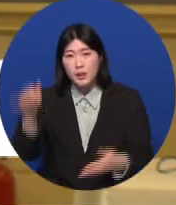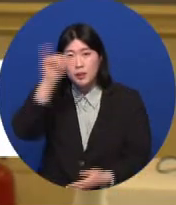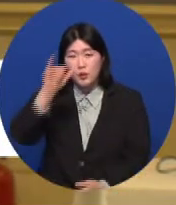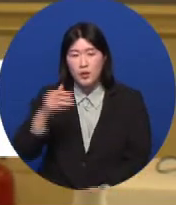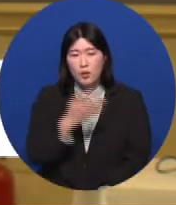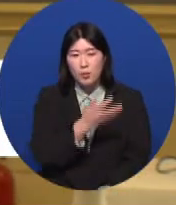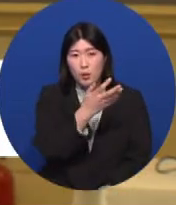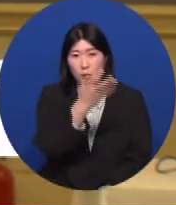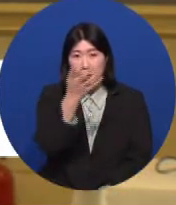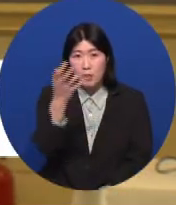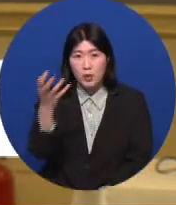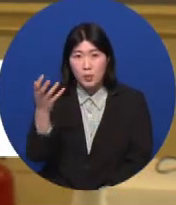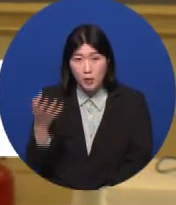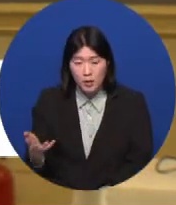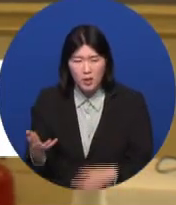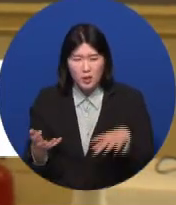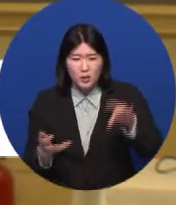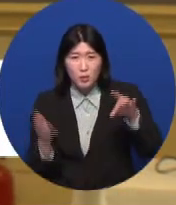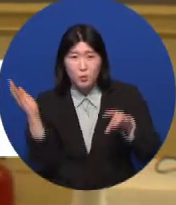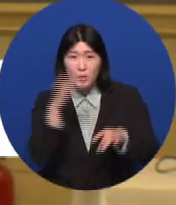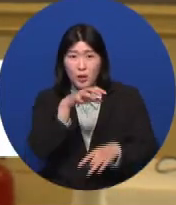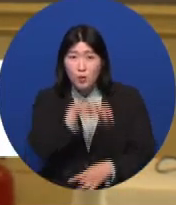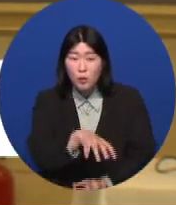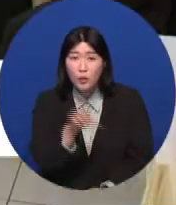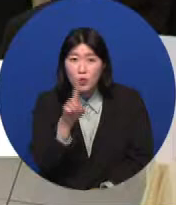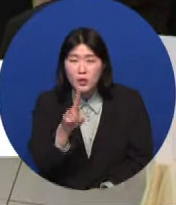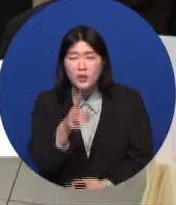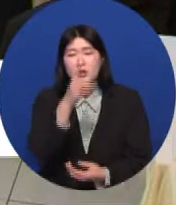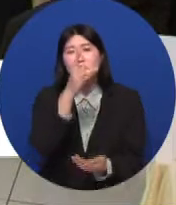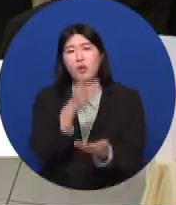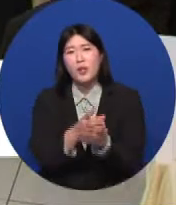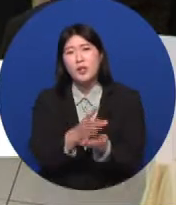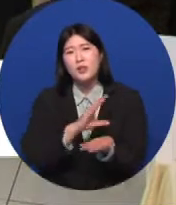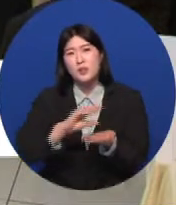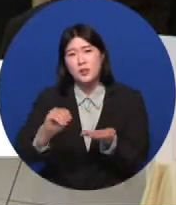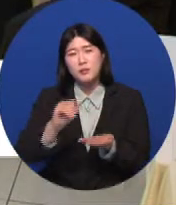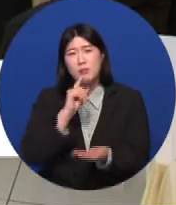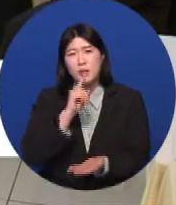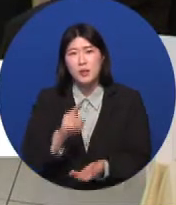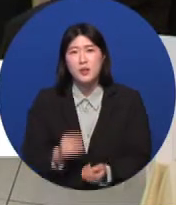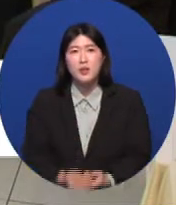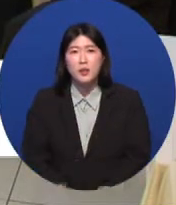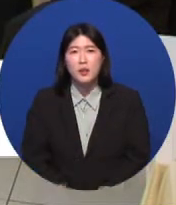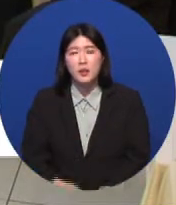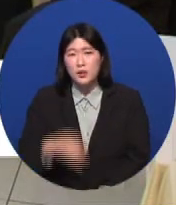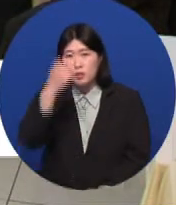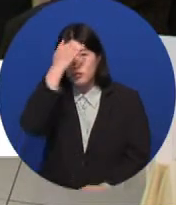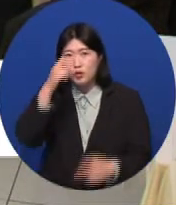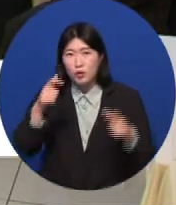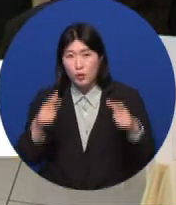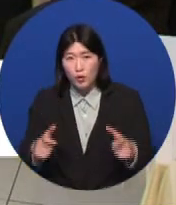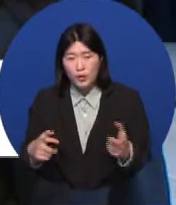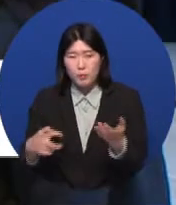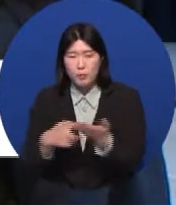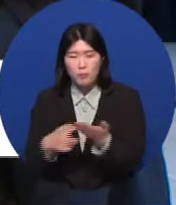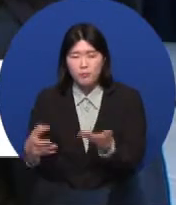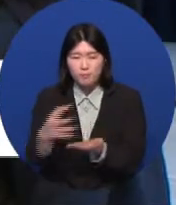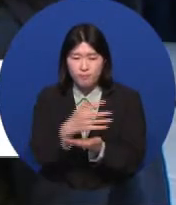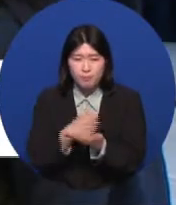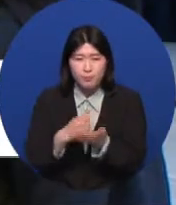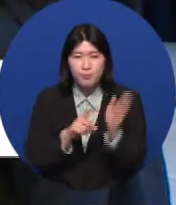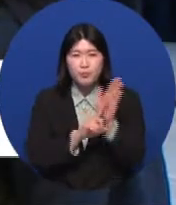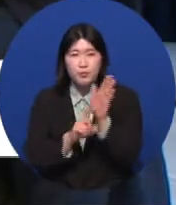나서는 윤석 열차의 출발 재는 수도권 이 아닌 천안 이라고 공개하며 충청권 에 대한 윤 후보 측 관심을